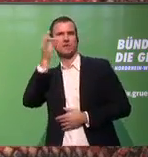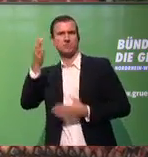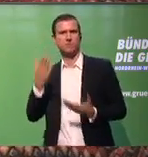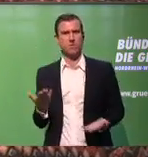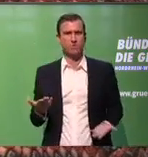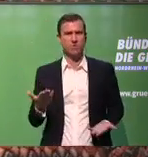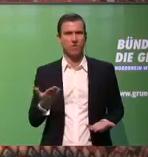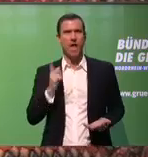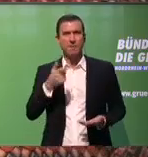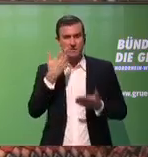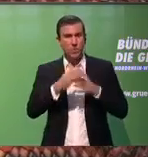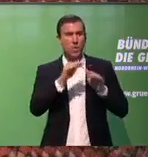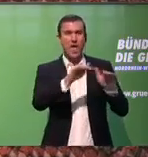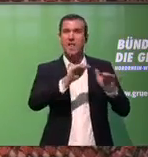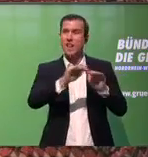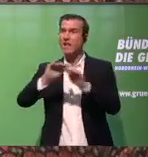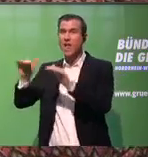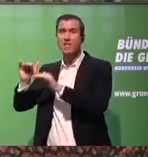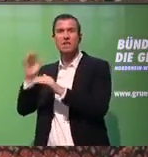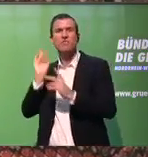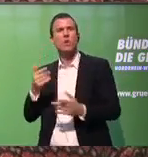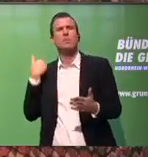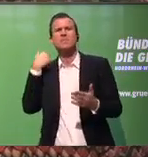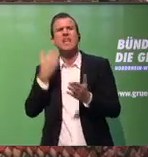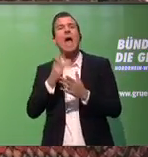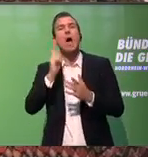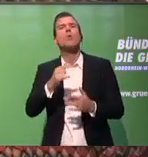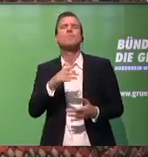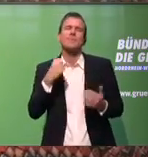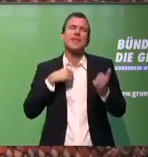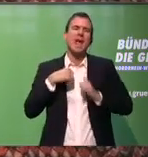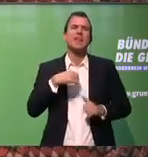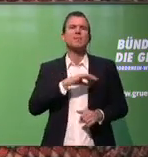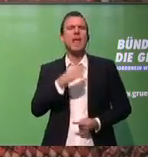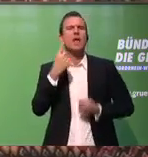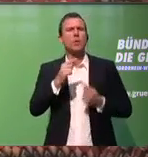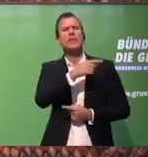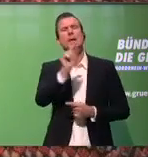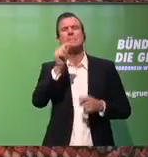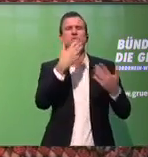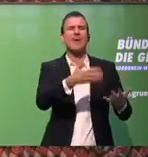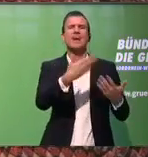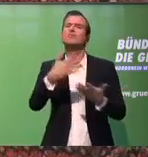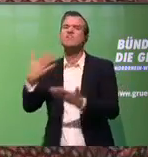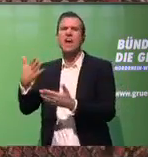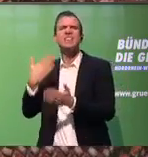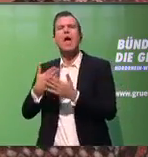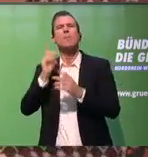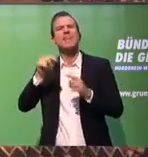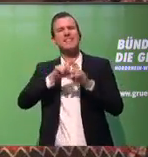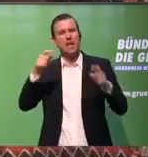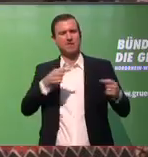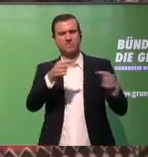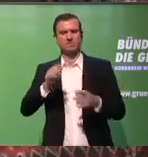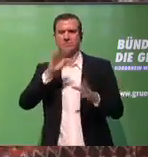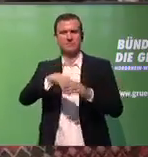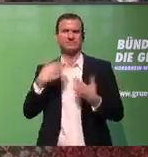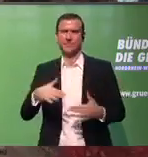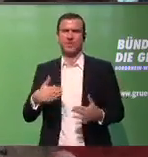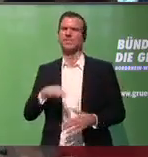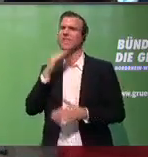in diesen Ländern bisher auch wegen der Schwäche der Grünen leider noch nicht so richtig in der Debatte. Danke, Rebecca.